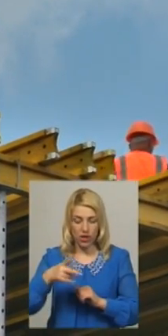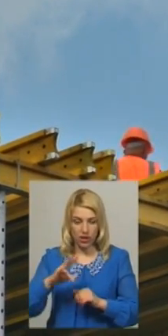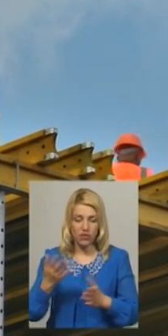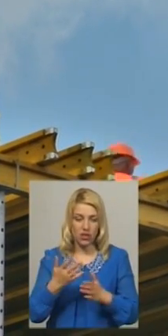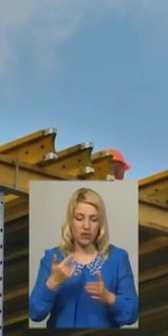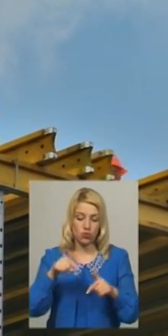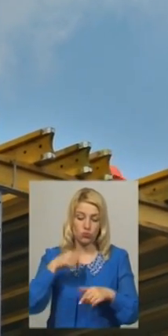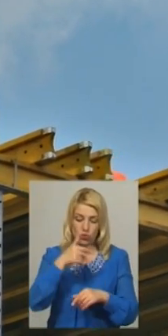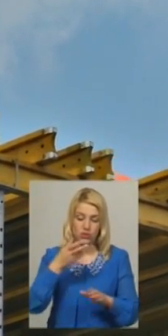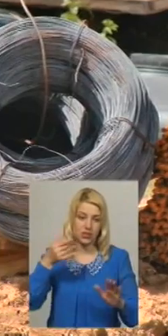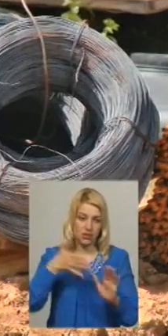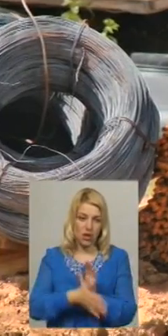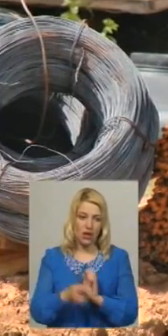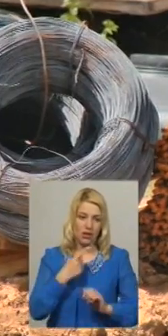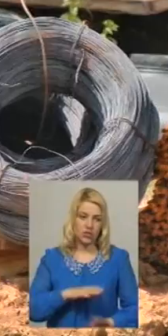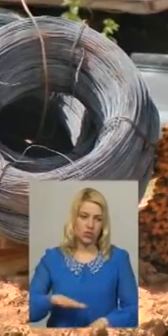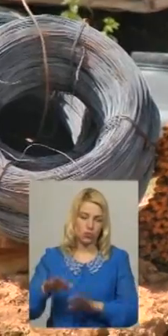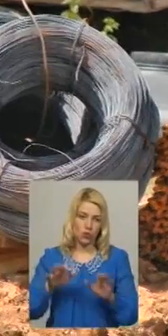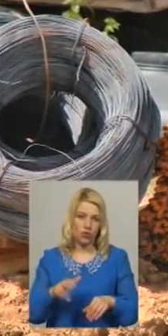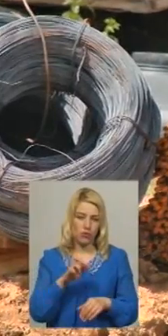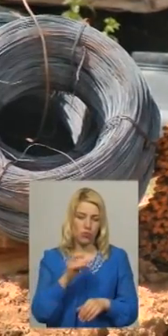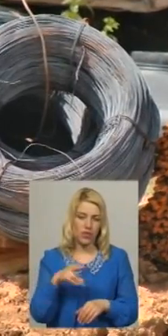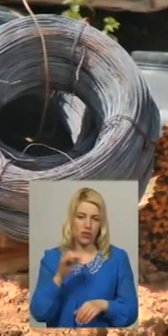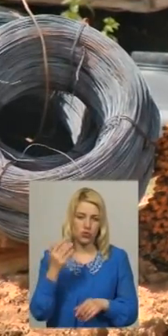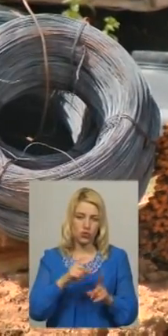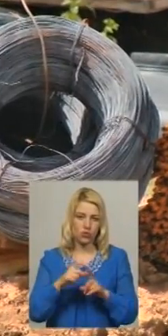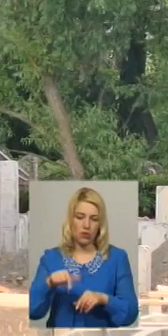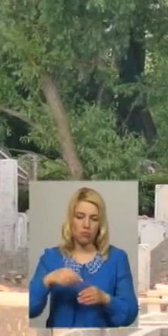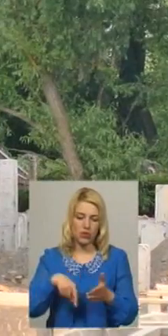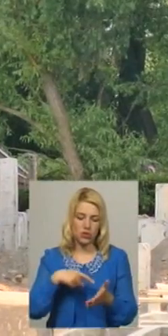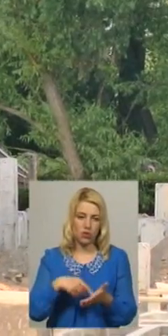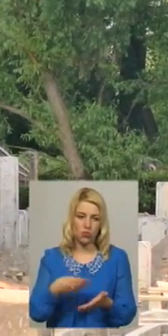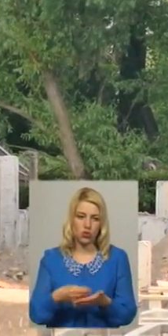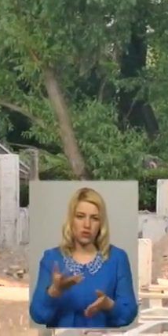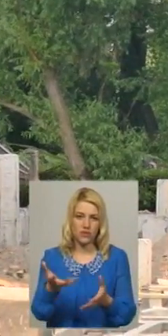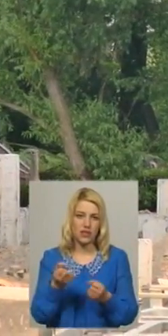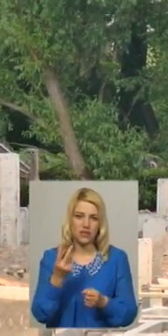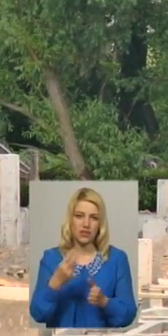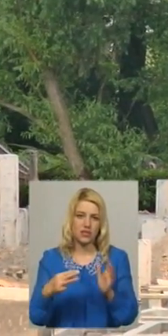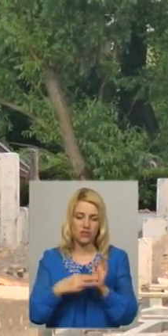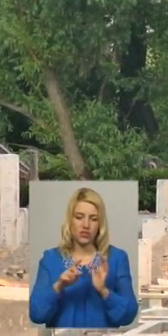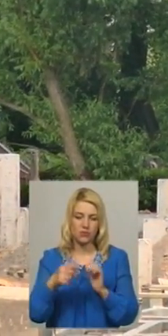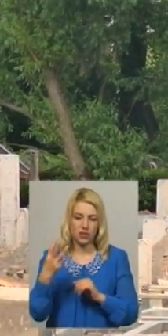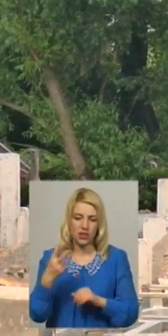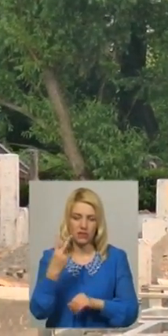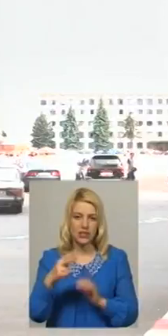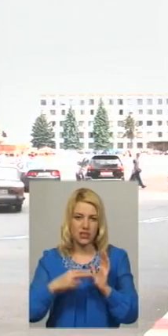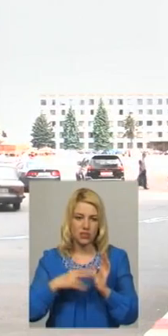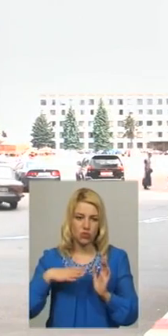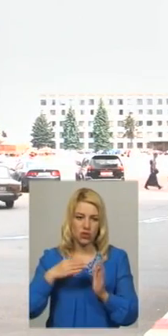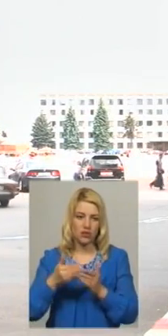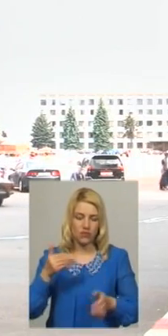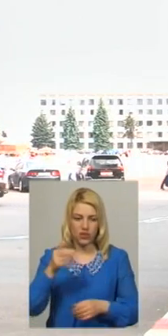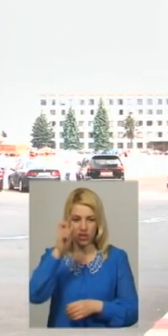заступник міського голови Андрій Бондаренко. За його словами, з міського бюджету цьогоріч взяли 28,3 мільйони. 27 чекають від держави.